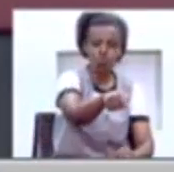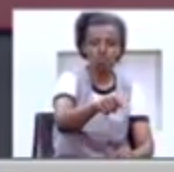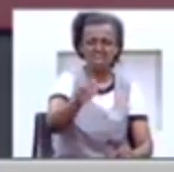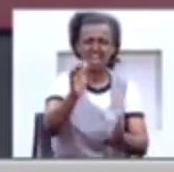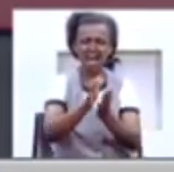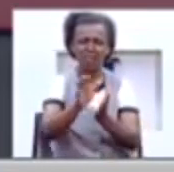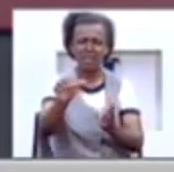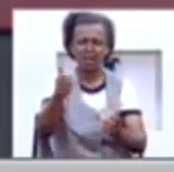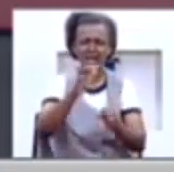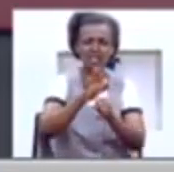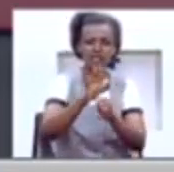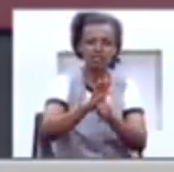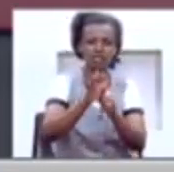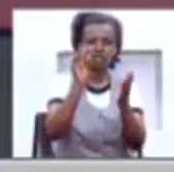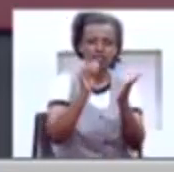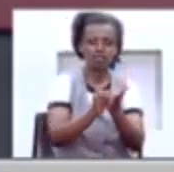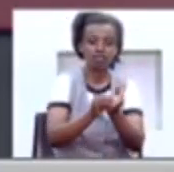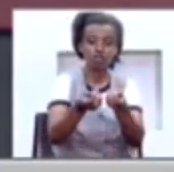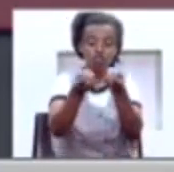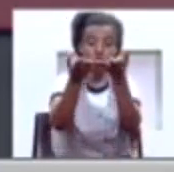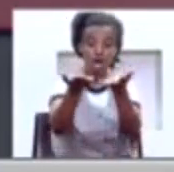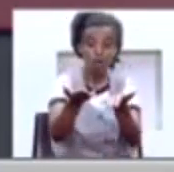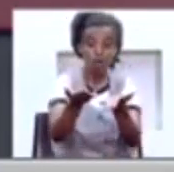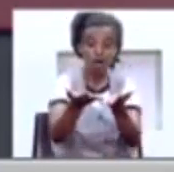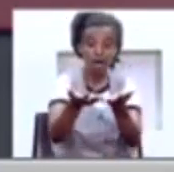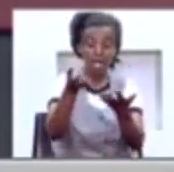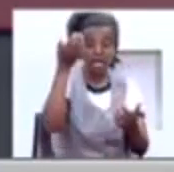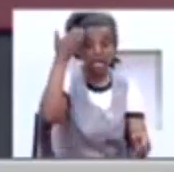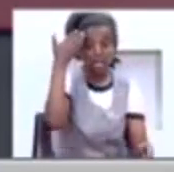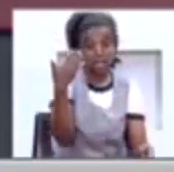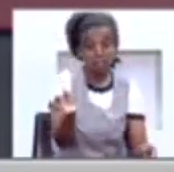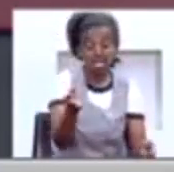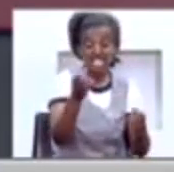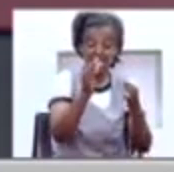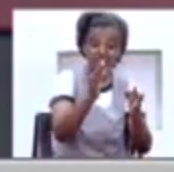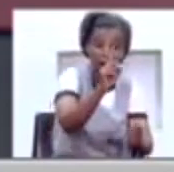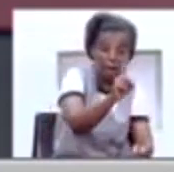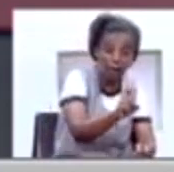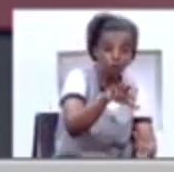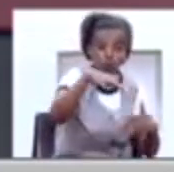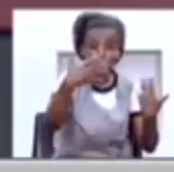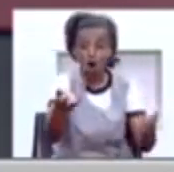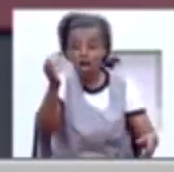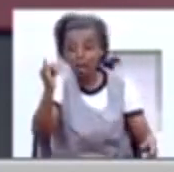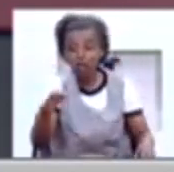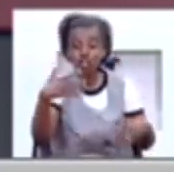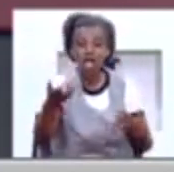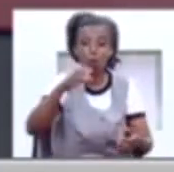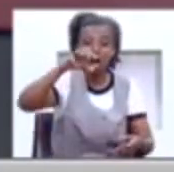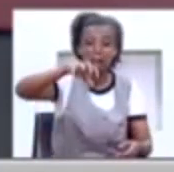n'abandi benshi batanditse mu rwandiko nguhaye nta wamenya niba ari abahutu niba ari abatutsi cyangwa ari